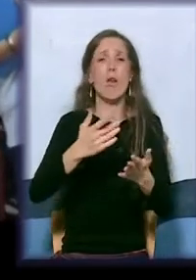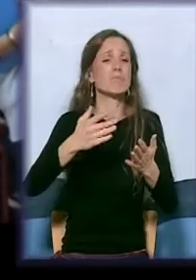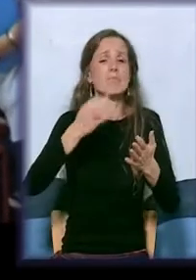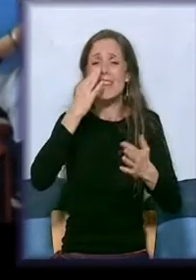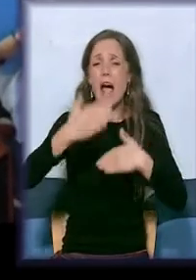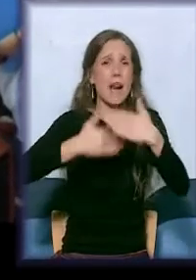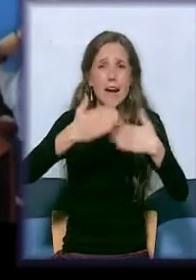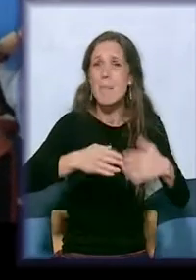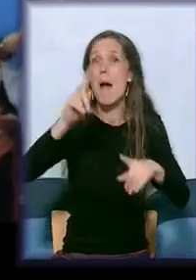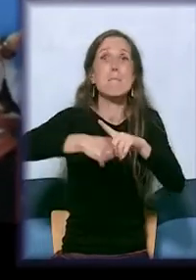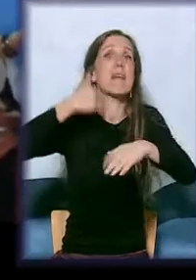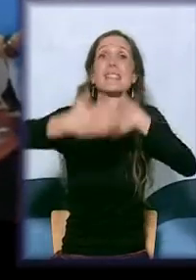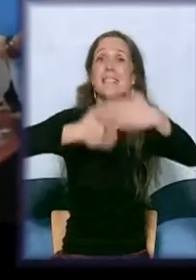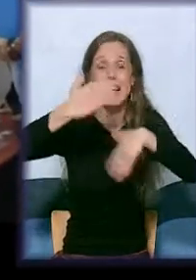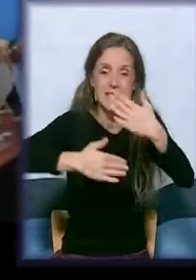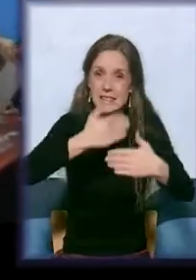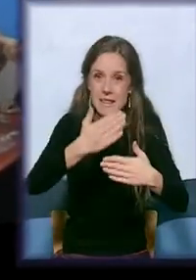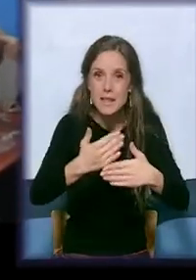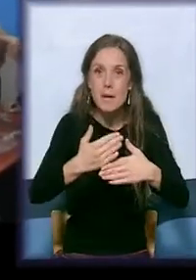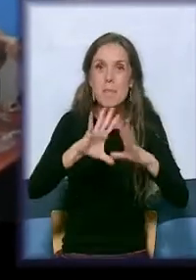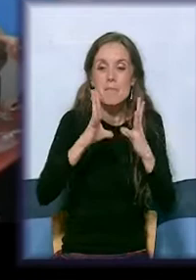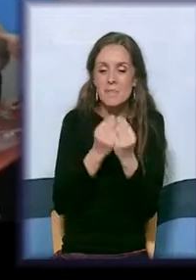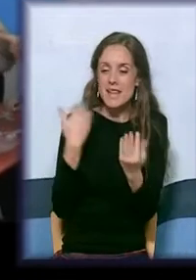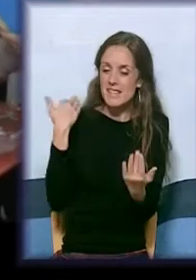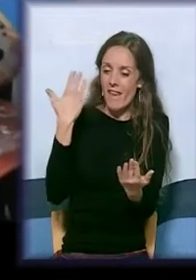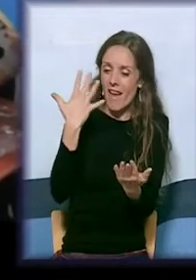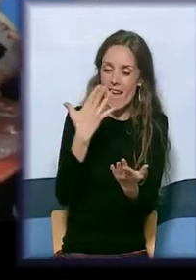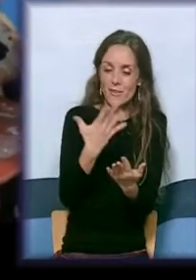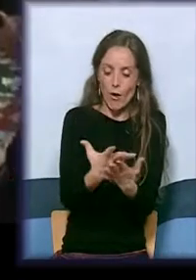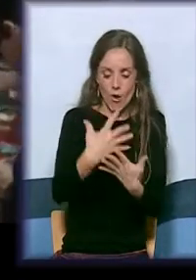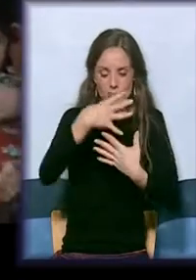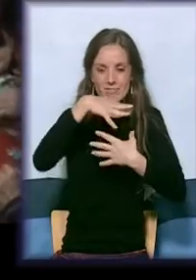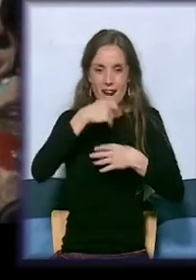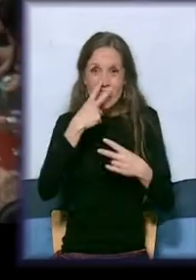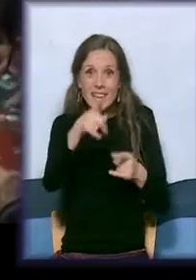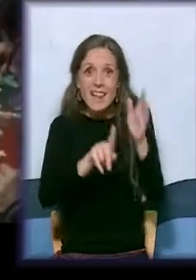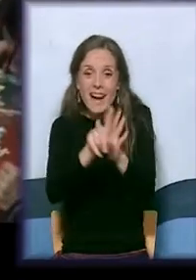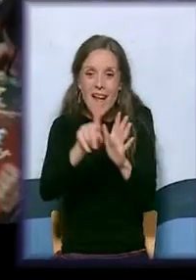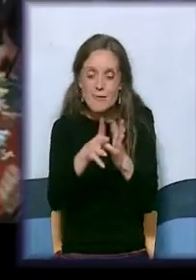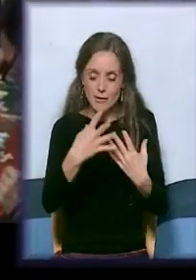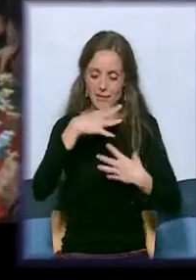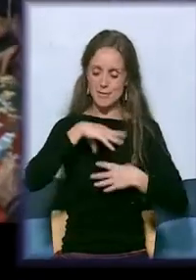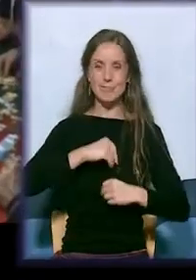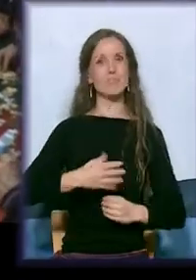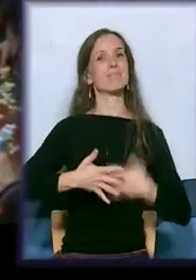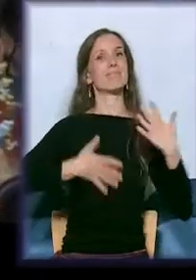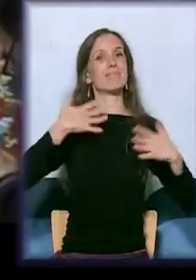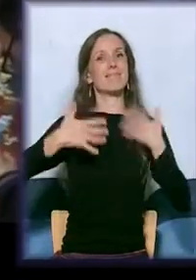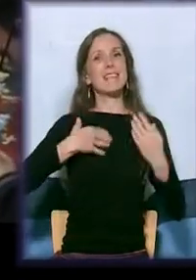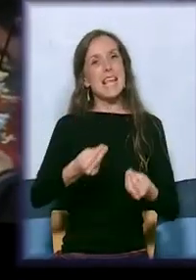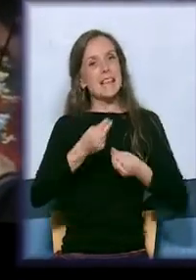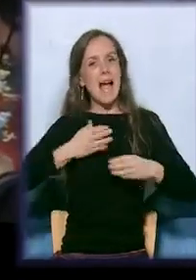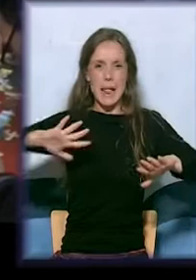mesecima, vas čini mnogo srećnim i daje vam dalju volju i stimulaciju